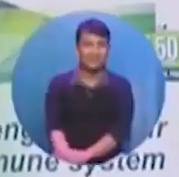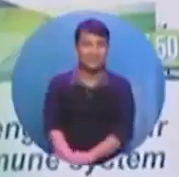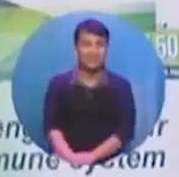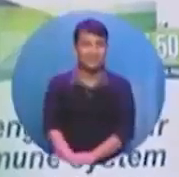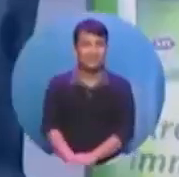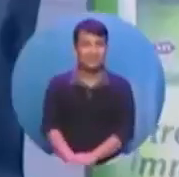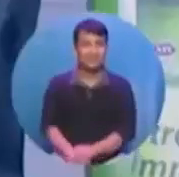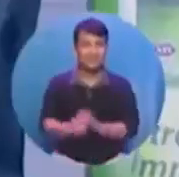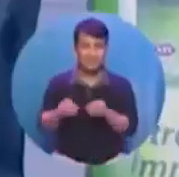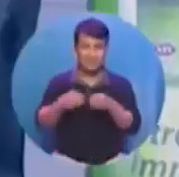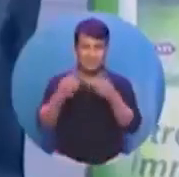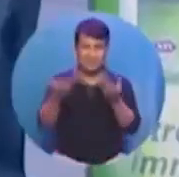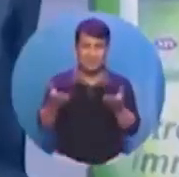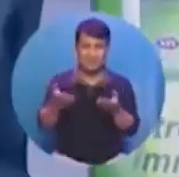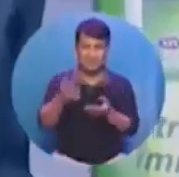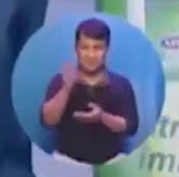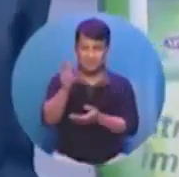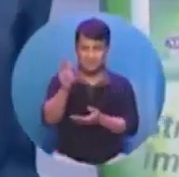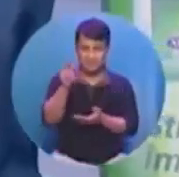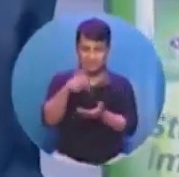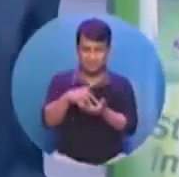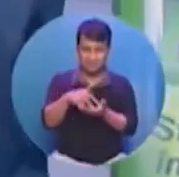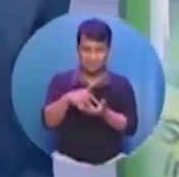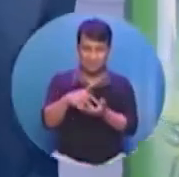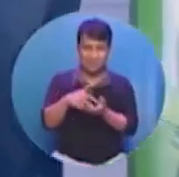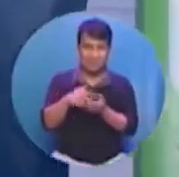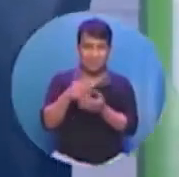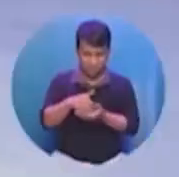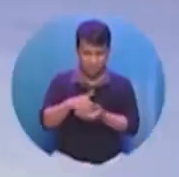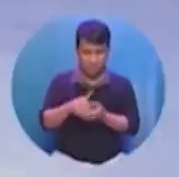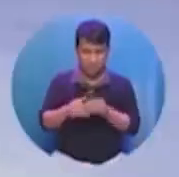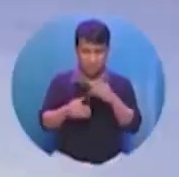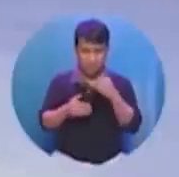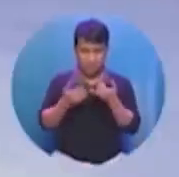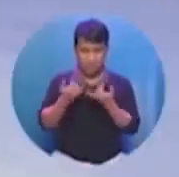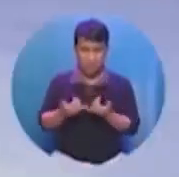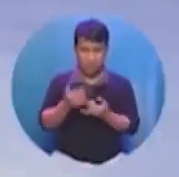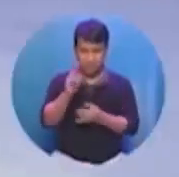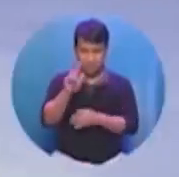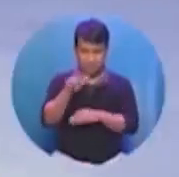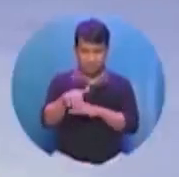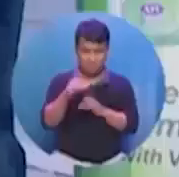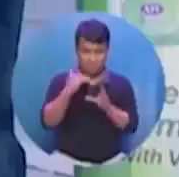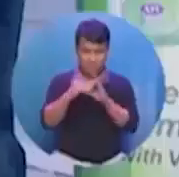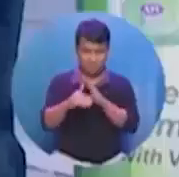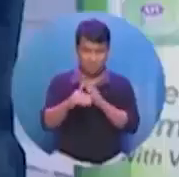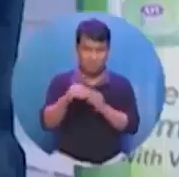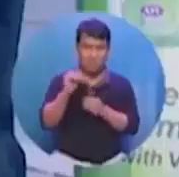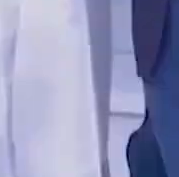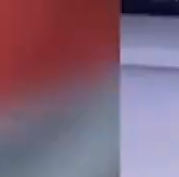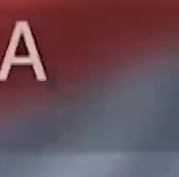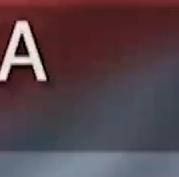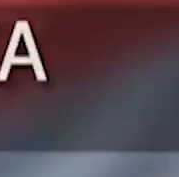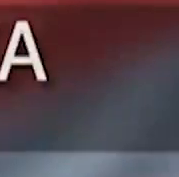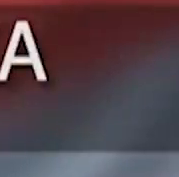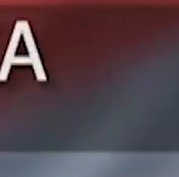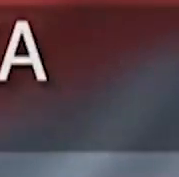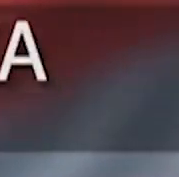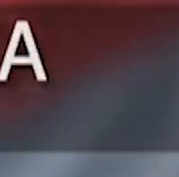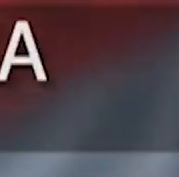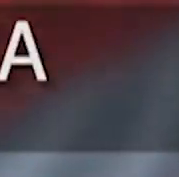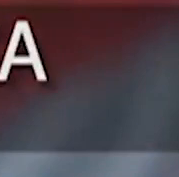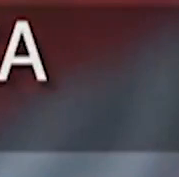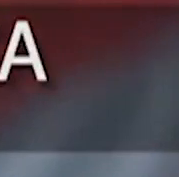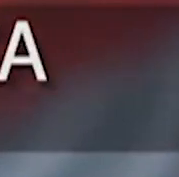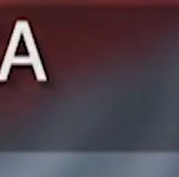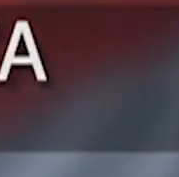ma'am. Ibibigay ko na po sa inyo ang 30,000 pesos. Ngayong alas 3 ng hapon, nandiyan na po sa kamay niyo, madam. Magandang